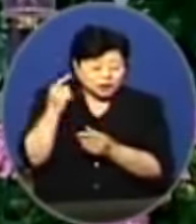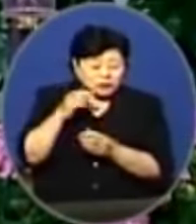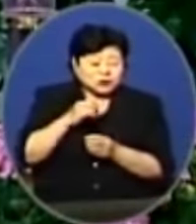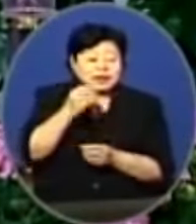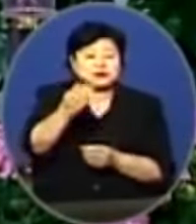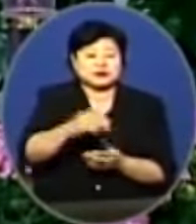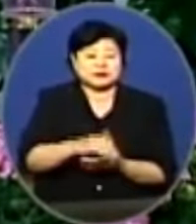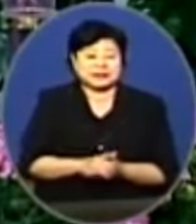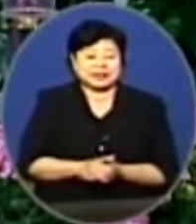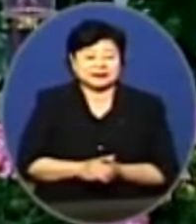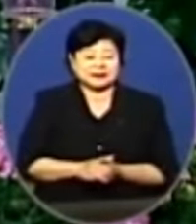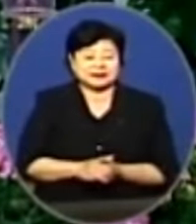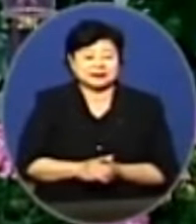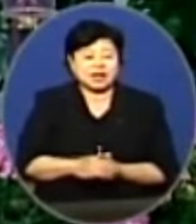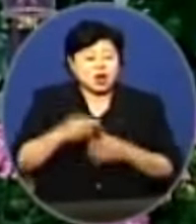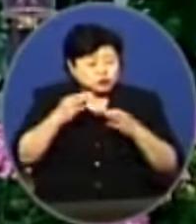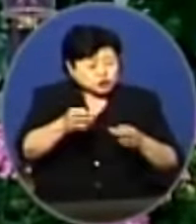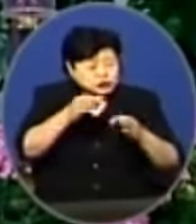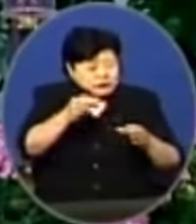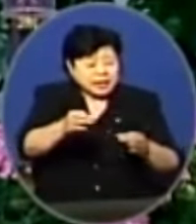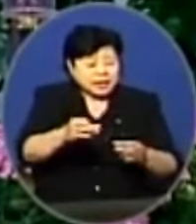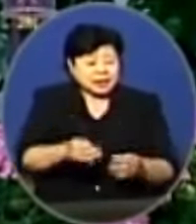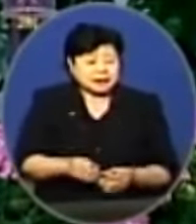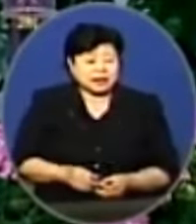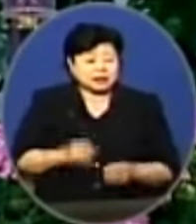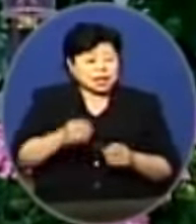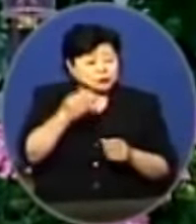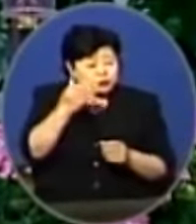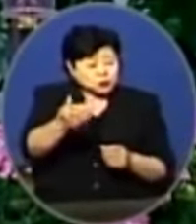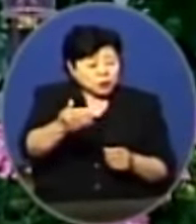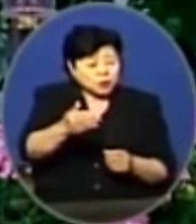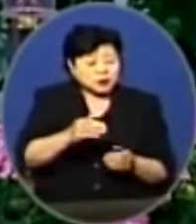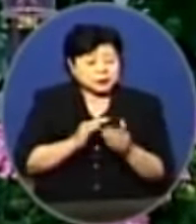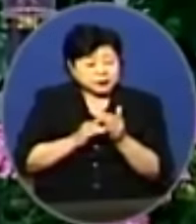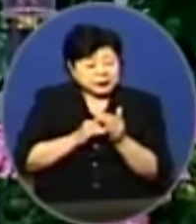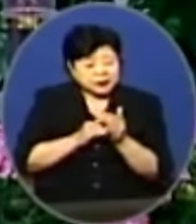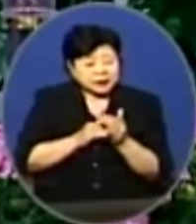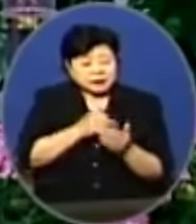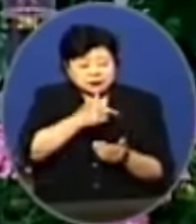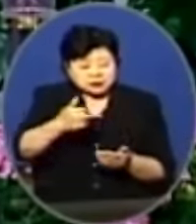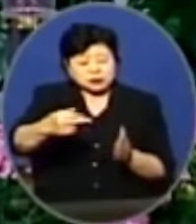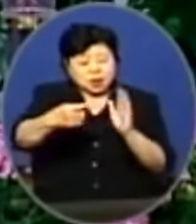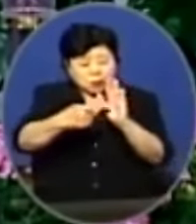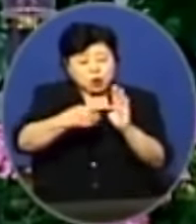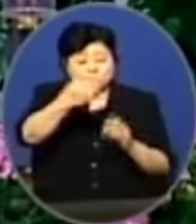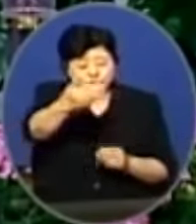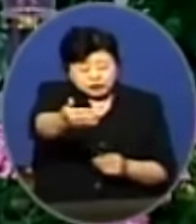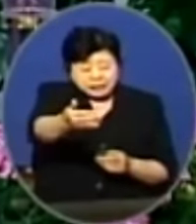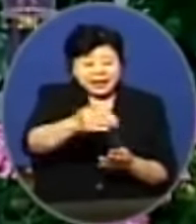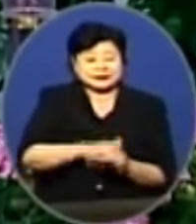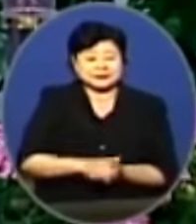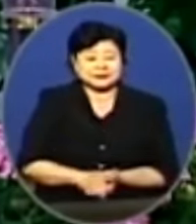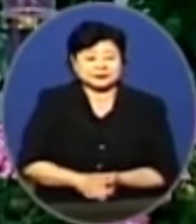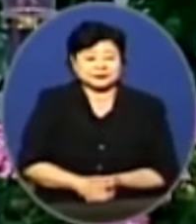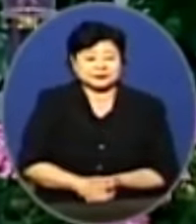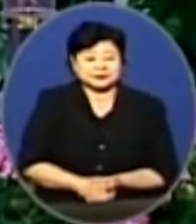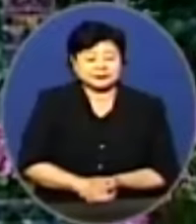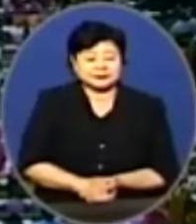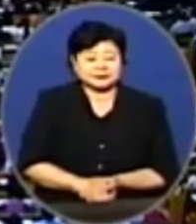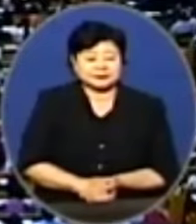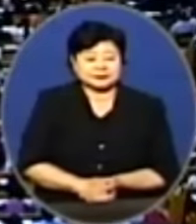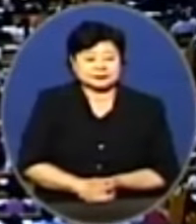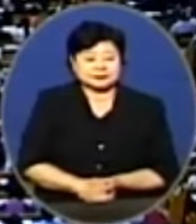들어주신다는 것입니다. 너희는 내게 부르짖어라. 내가 내게 응답하겠고 내가 알지 못하는 크고 은밀한 일을 내게 보여주겠다고 말씀하신